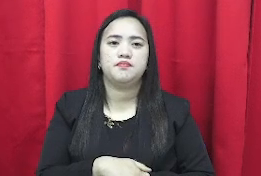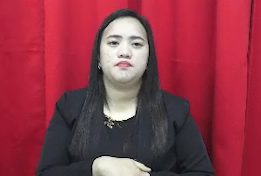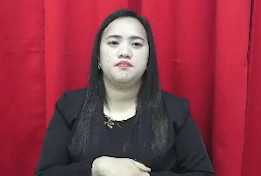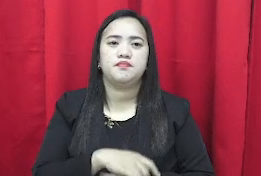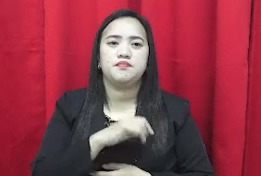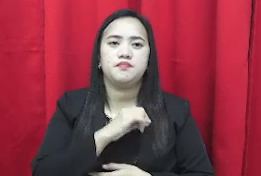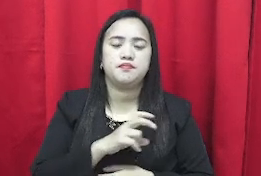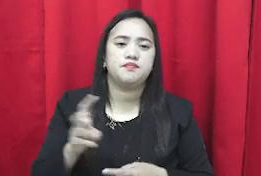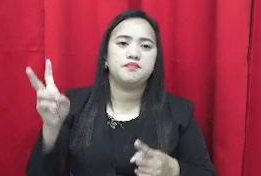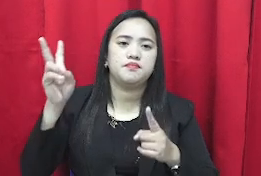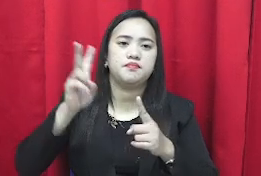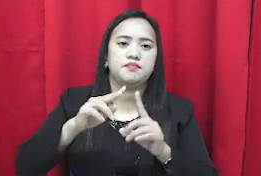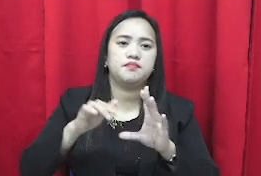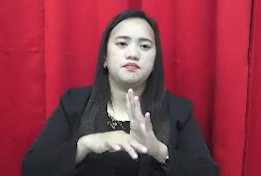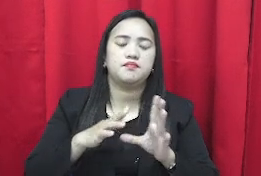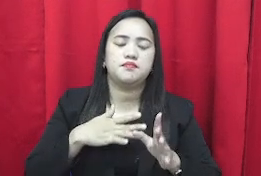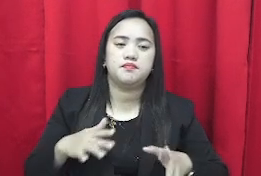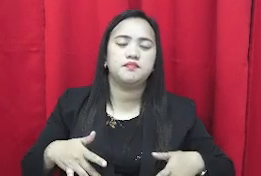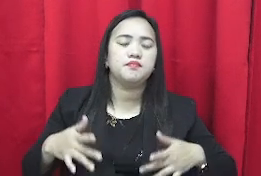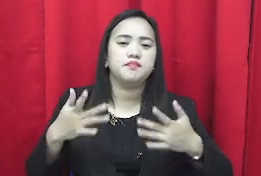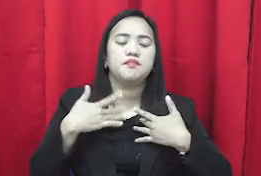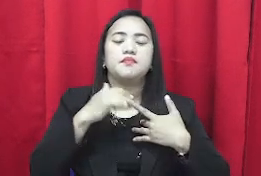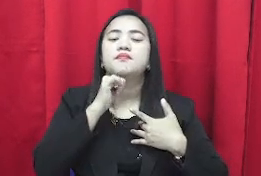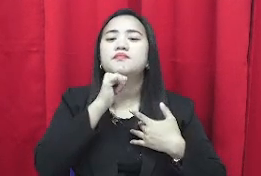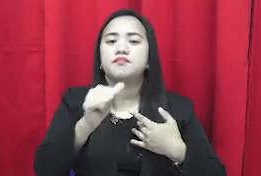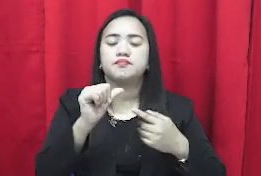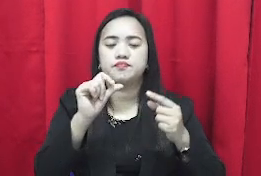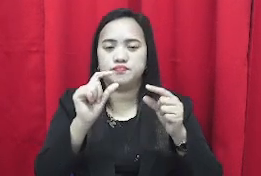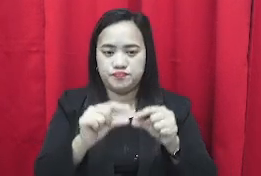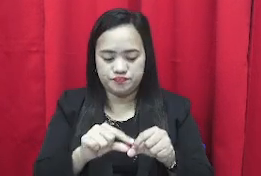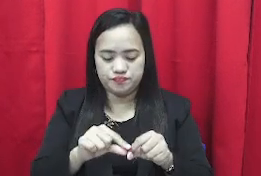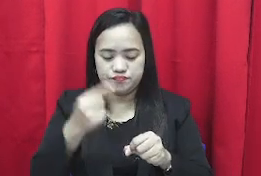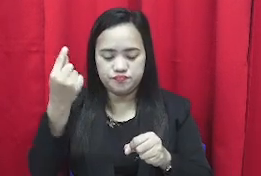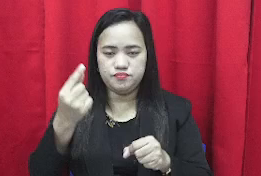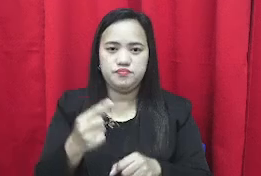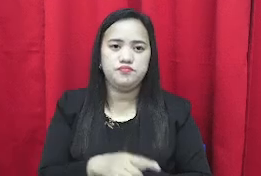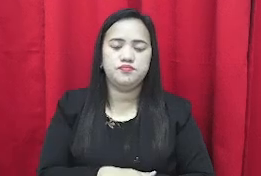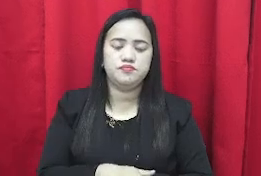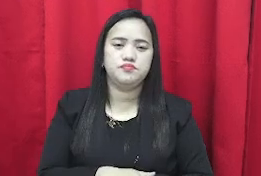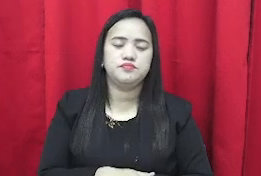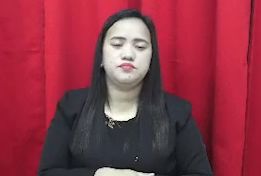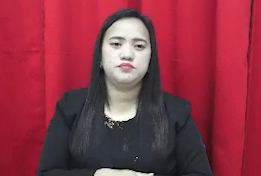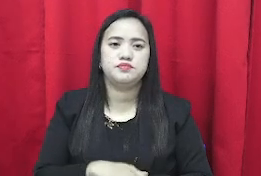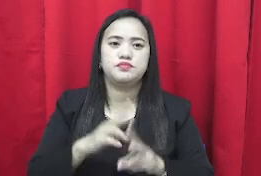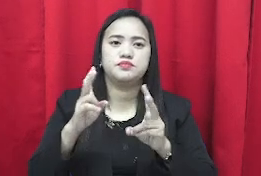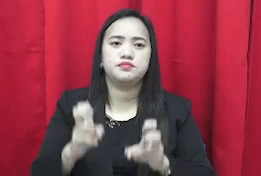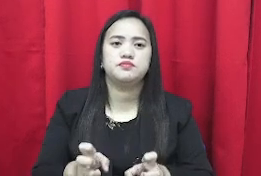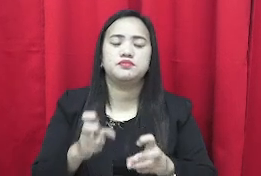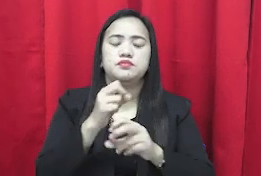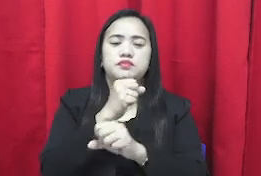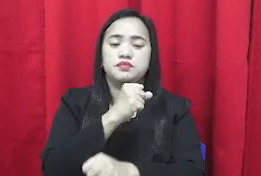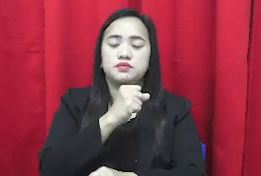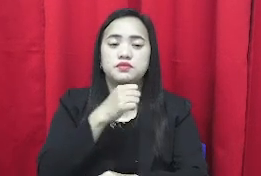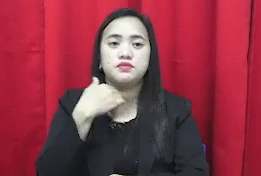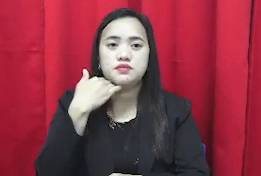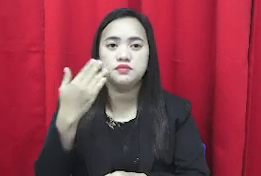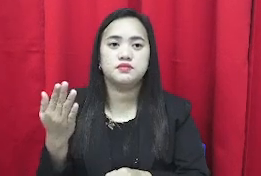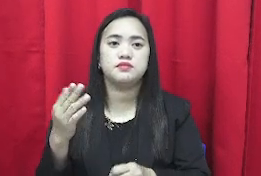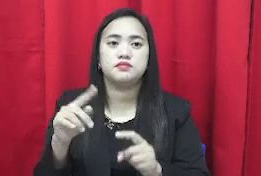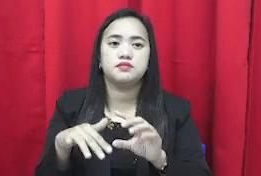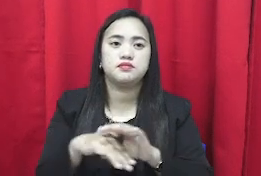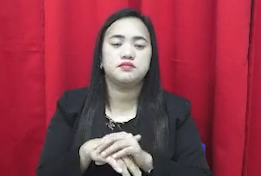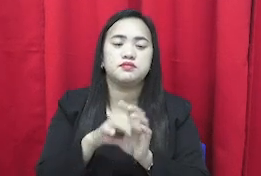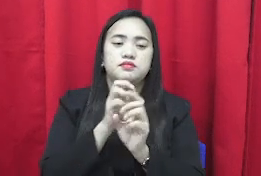ko na sa isip ko na hindi ako magki quit yeah yeah mamatay man ako sa training Patayin na lang nila ako pero hindi ako magki quit